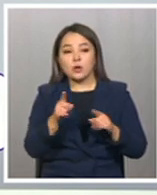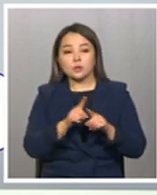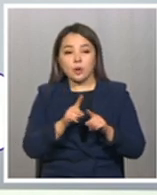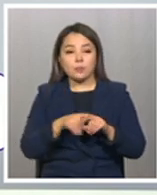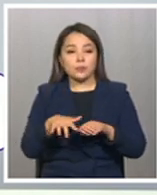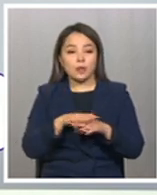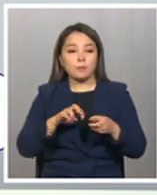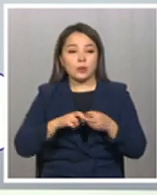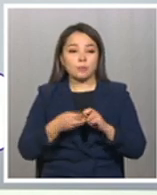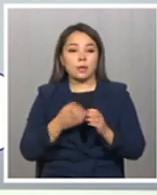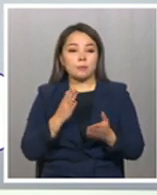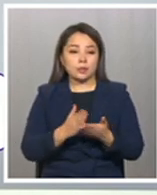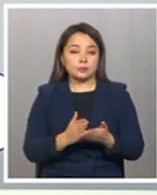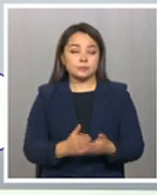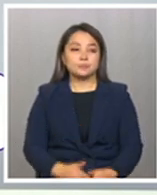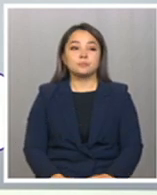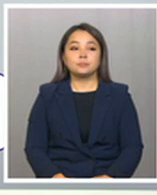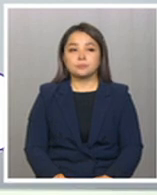да бар.